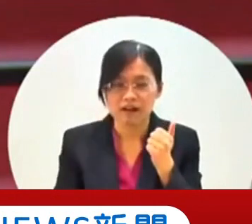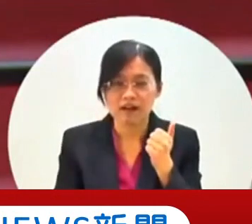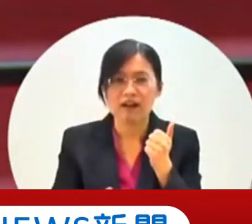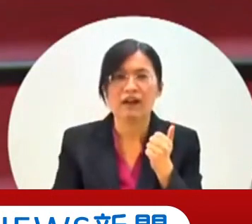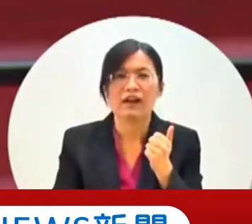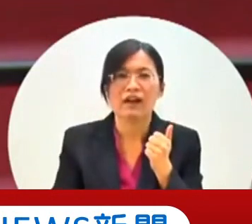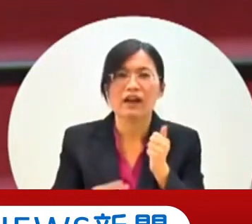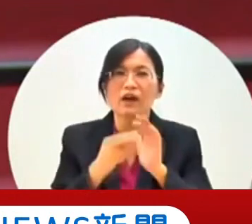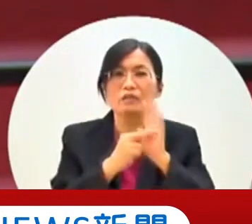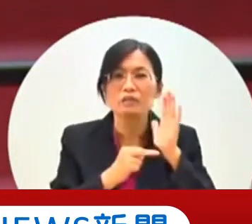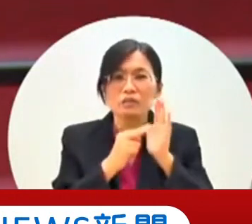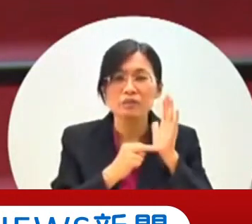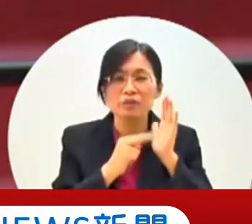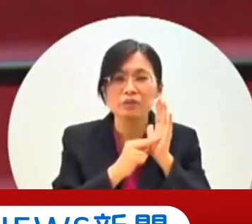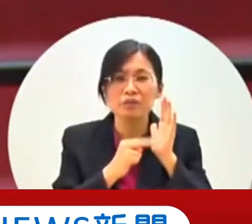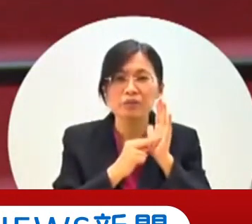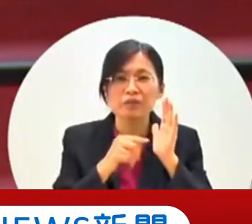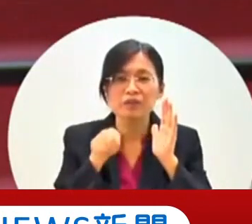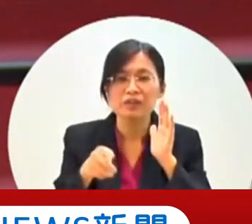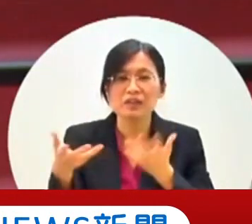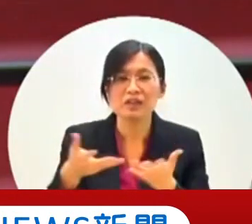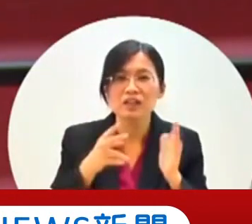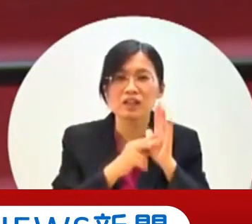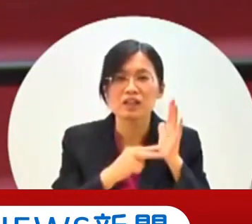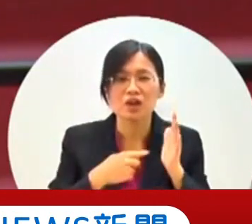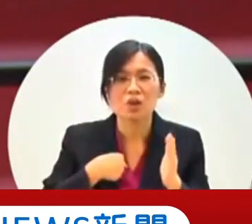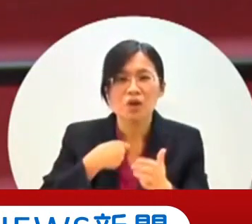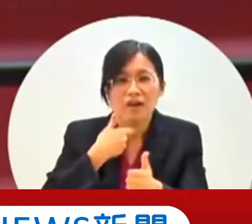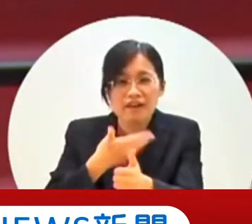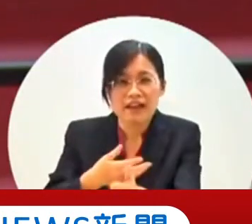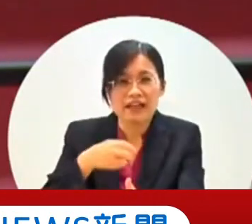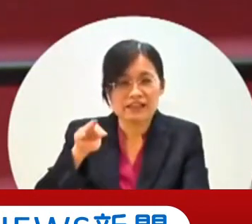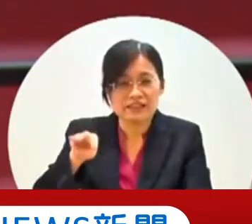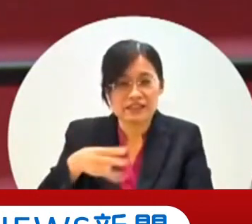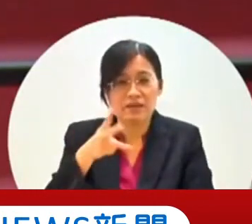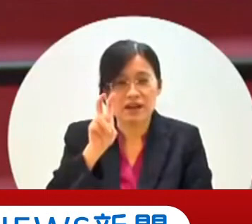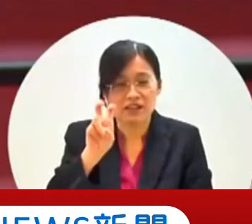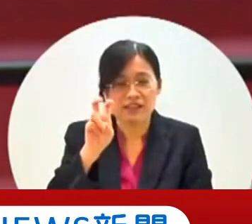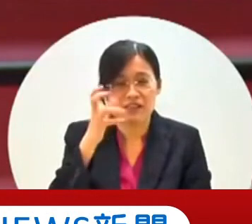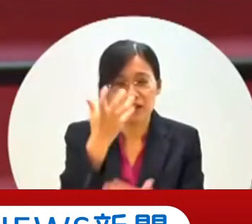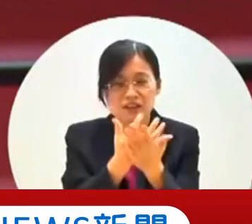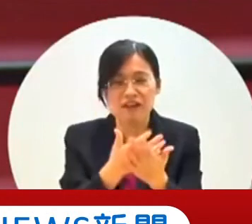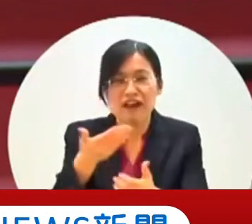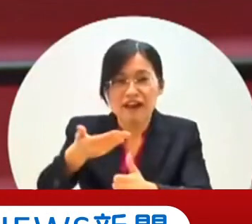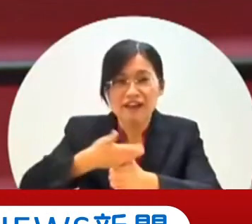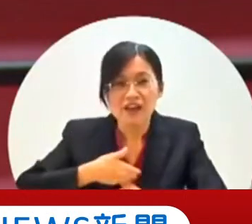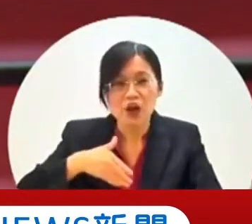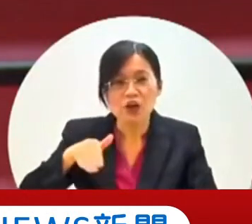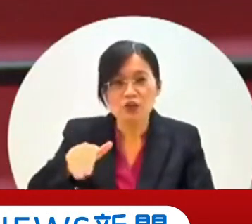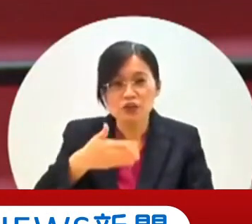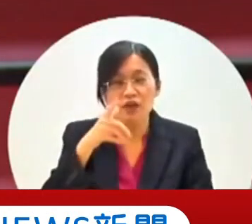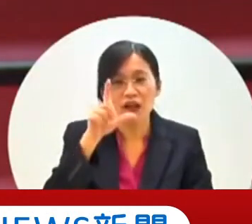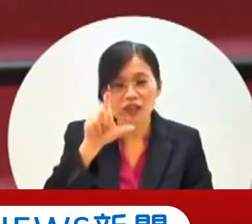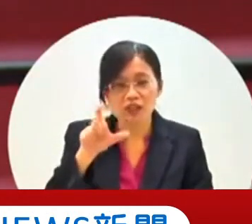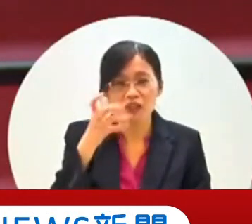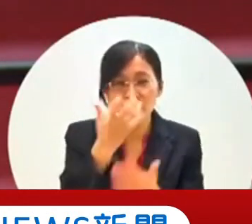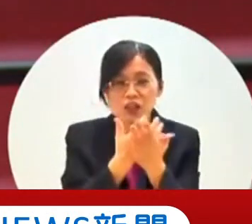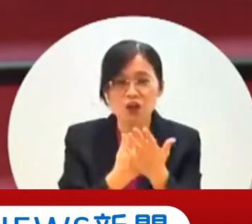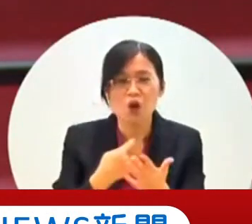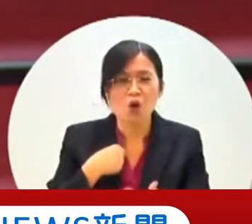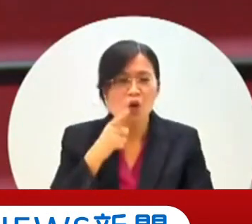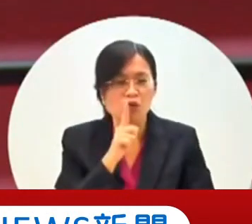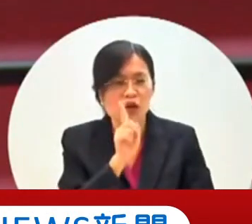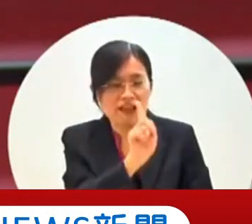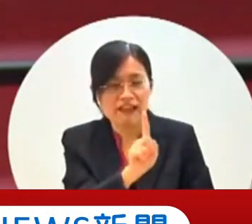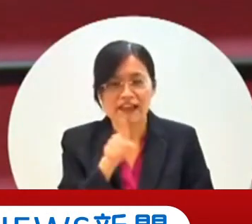那我只给他320字，他给了我960字。我讲一句，伊讲三句。后